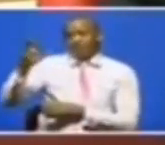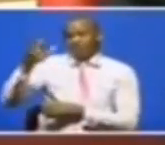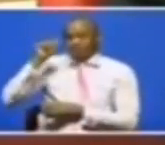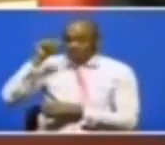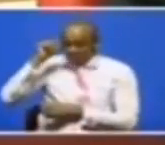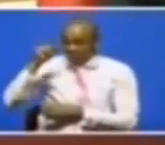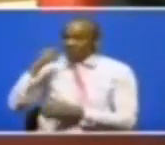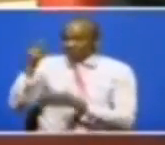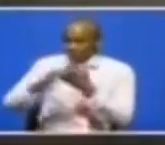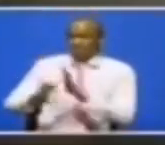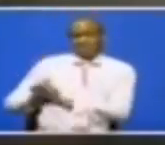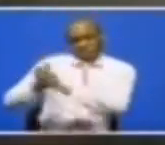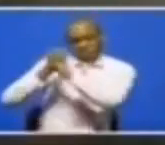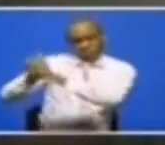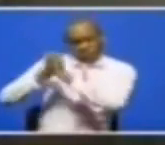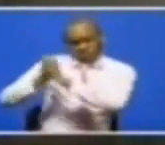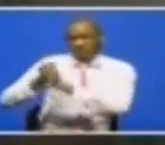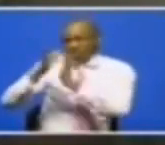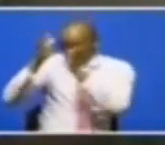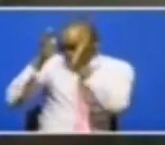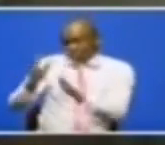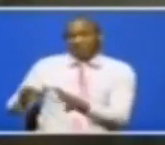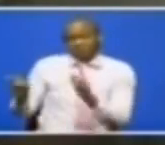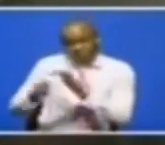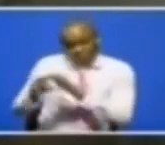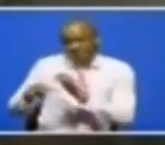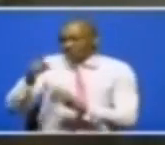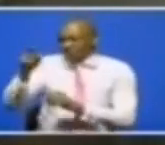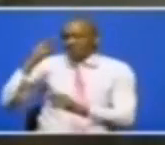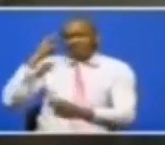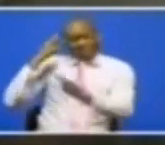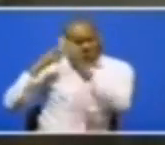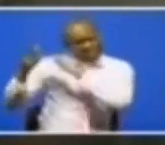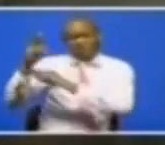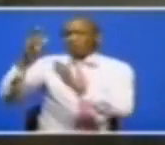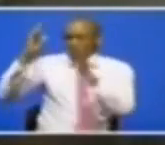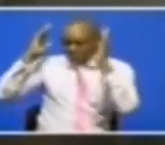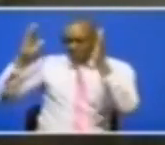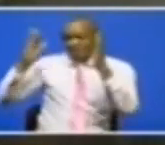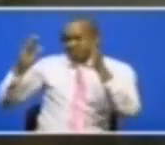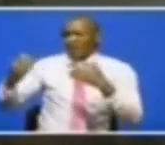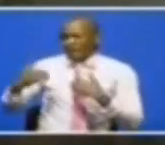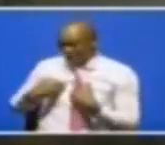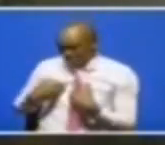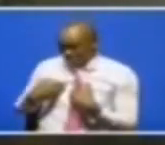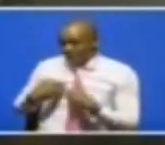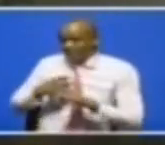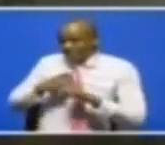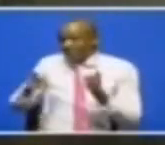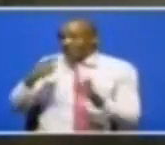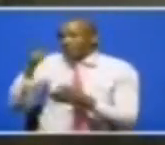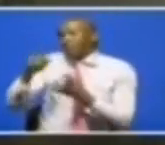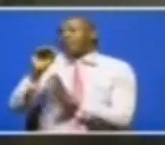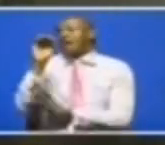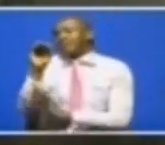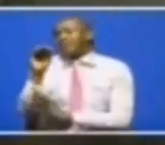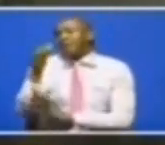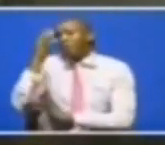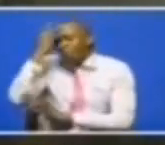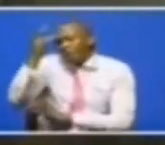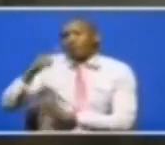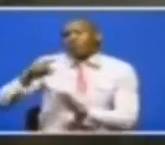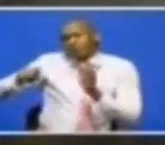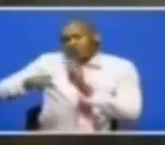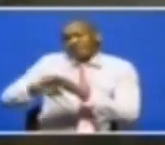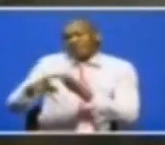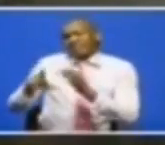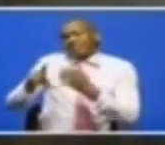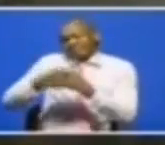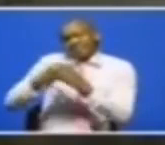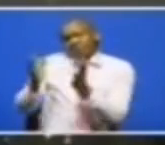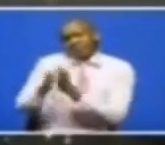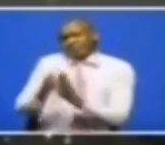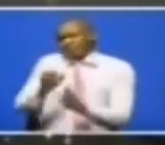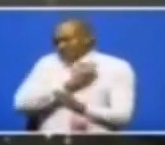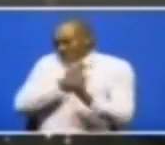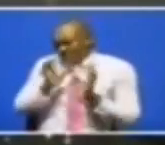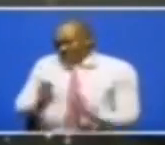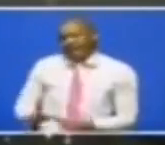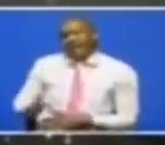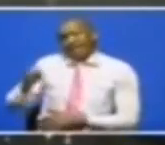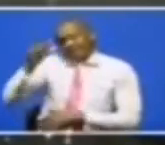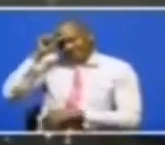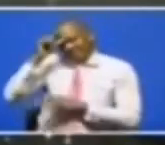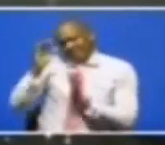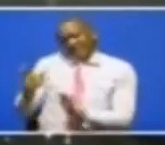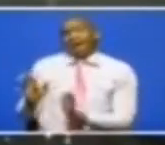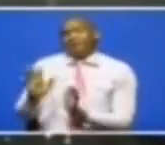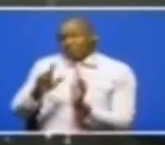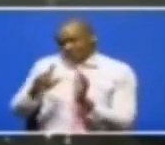anasema, msalimie naibu mtarajiwa, mwambie na malengo makuu humu nchini kwetu. Lakini pia anasema ni kuulize, mbona usianze na useneta au gavana